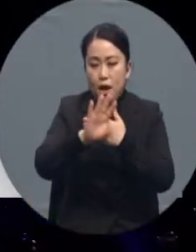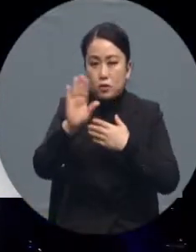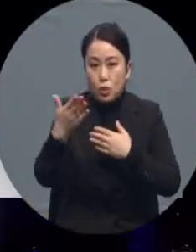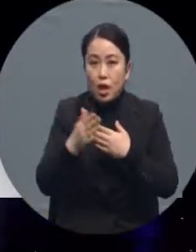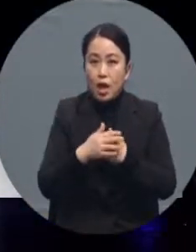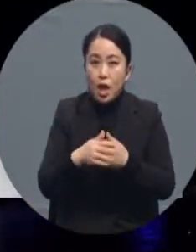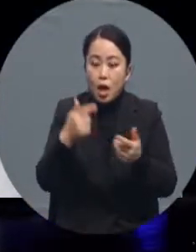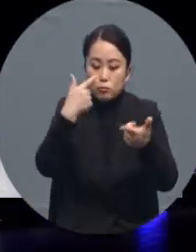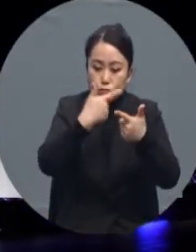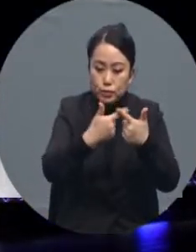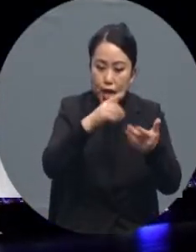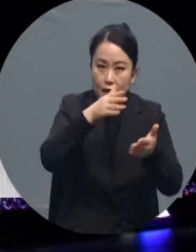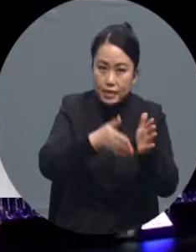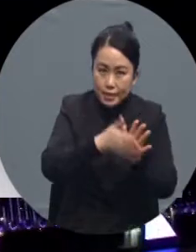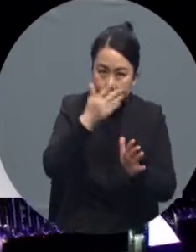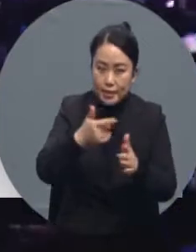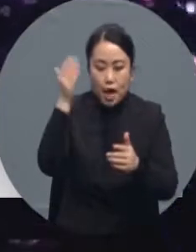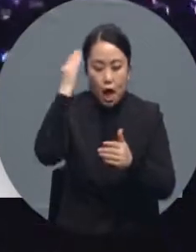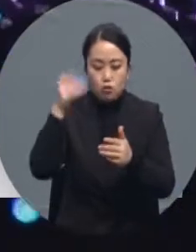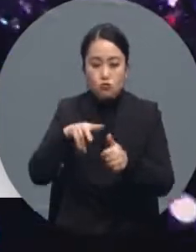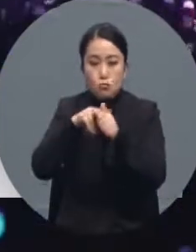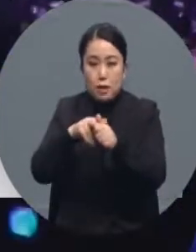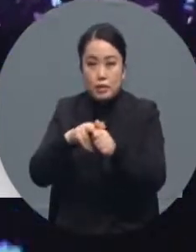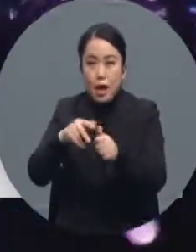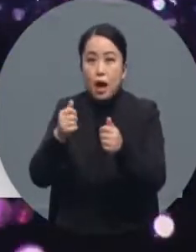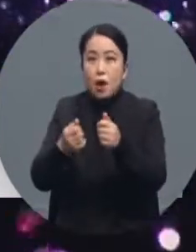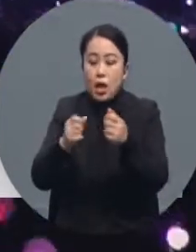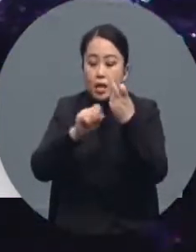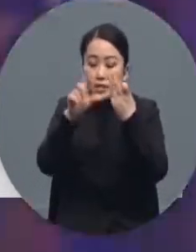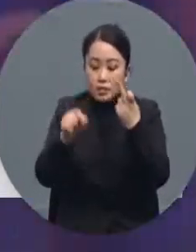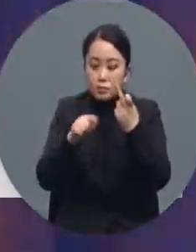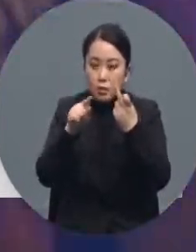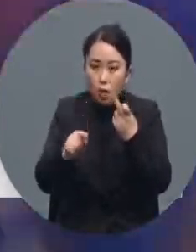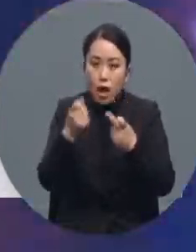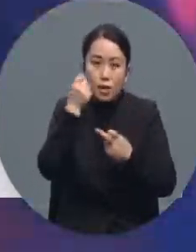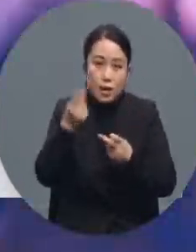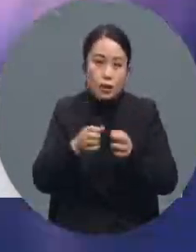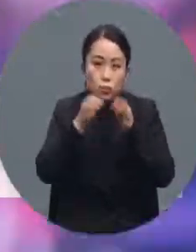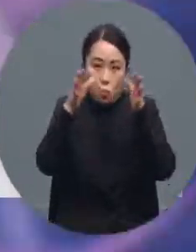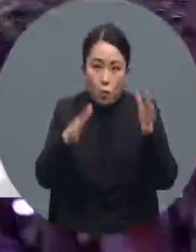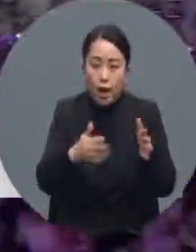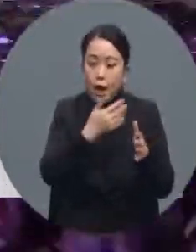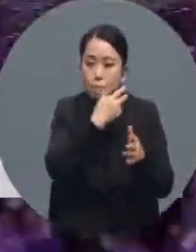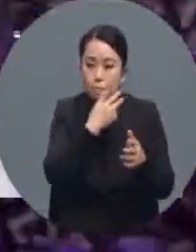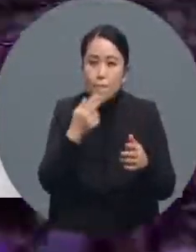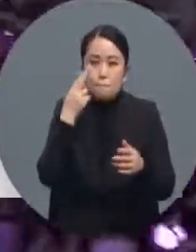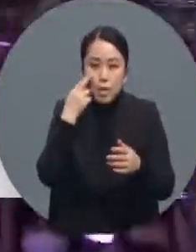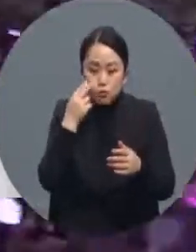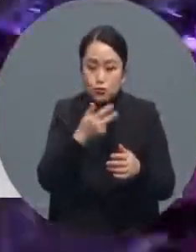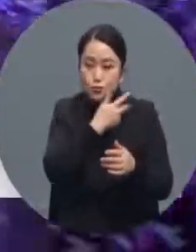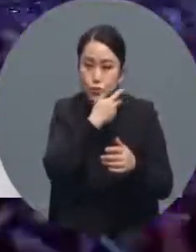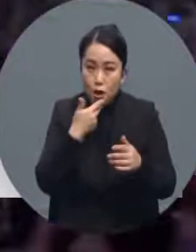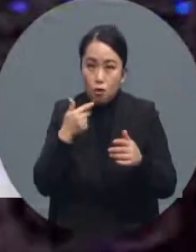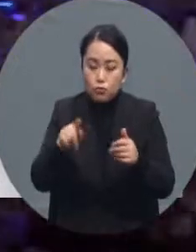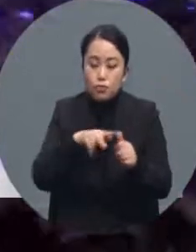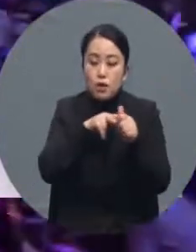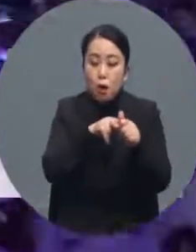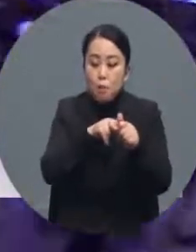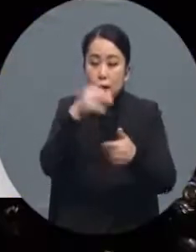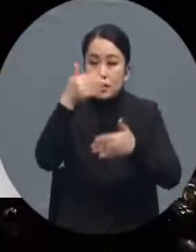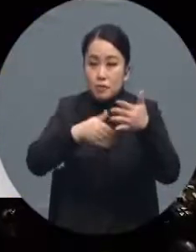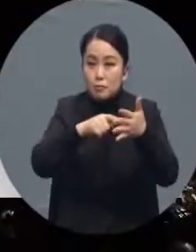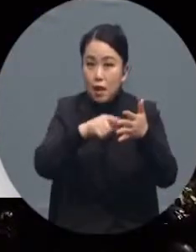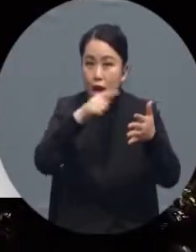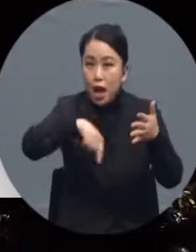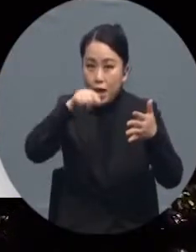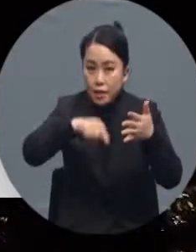한국마사회는 12월 한 달간 미국과 영국 등 해외 22개국에 송출하는 경마 실황 방송에 2030 부산